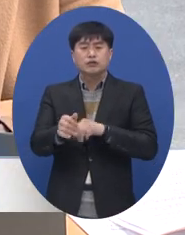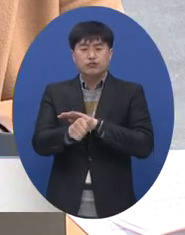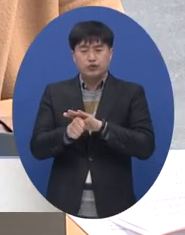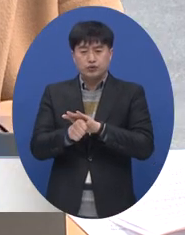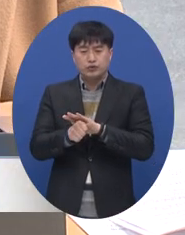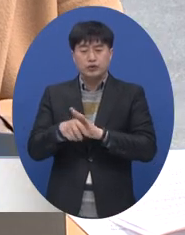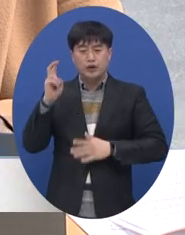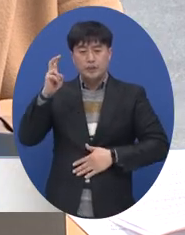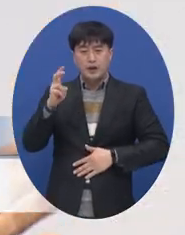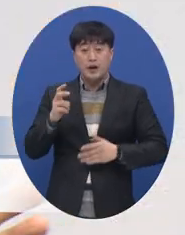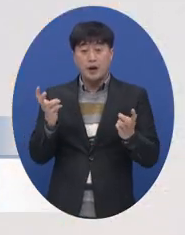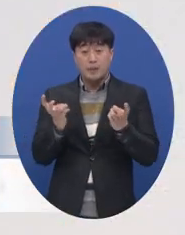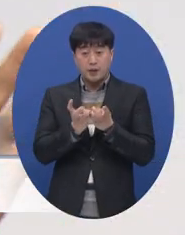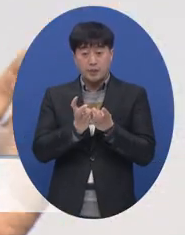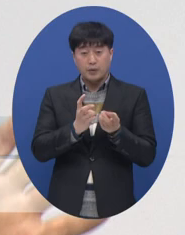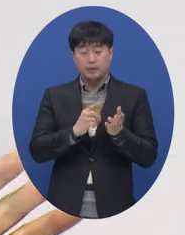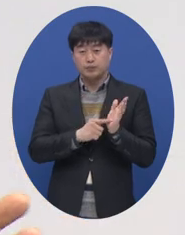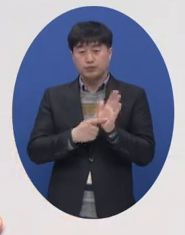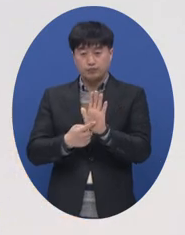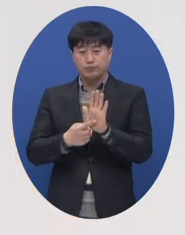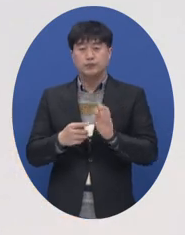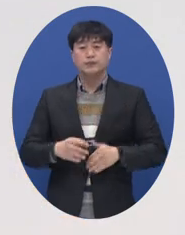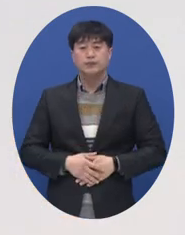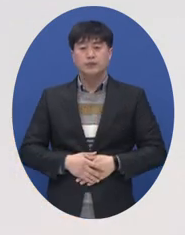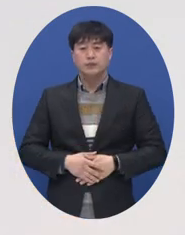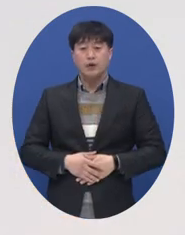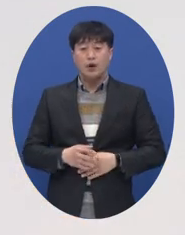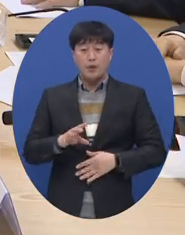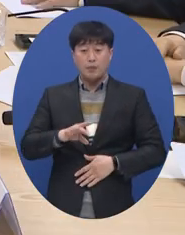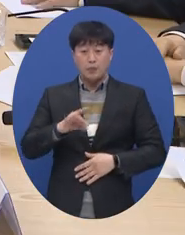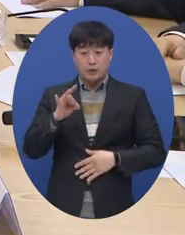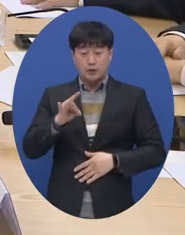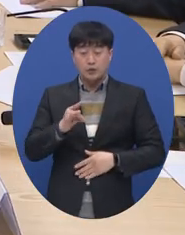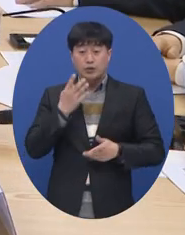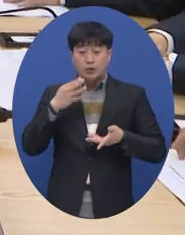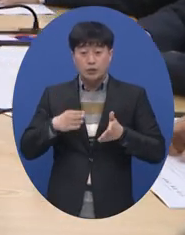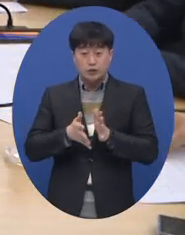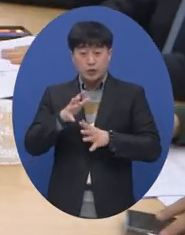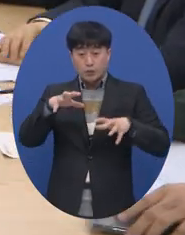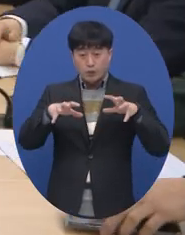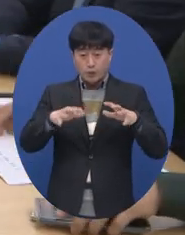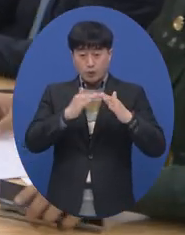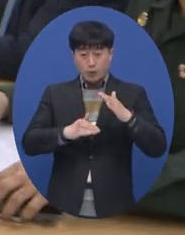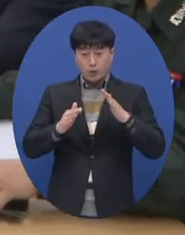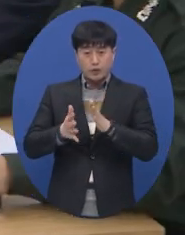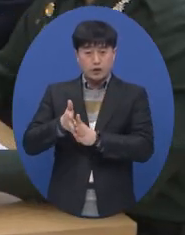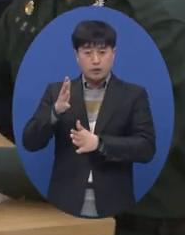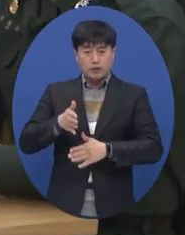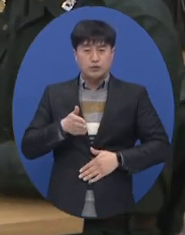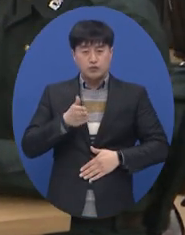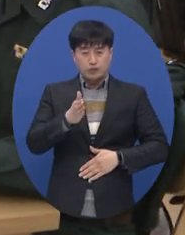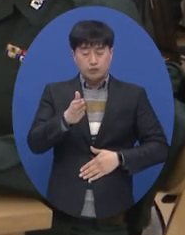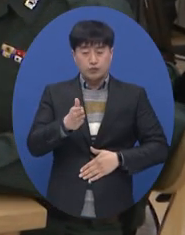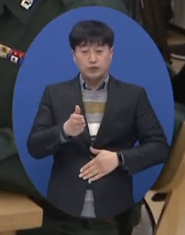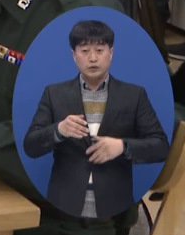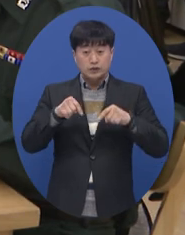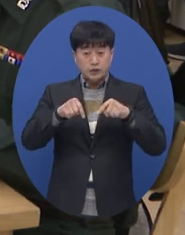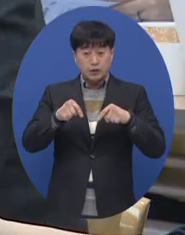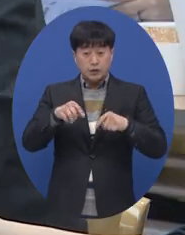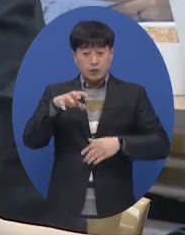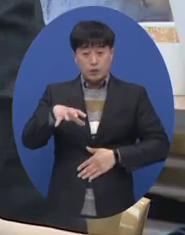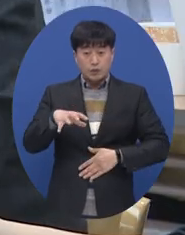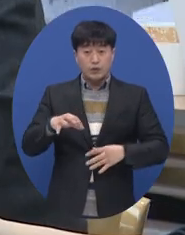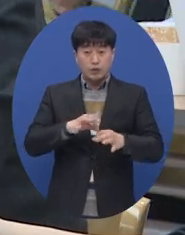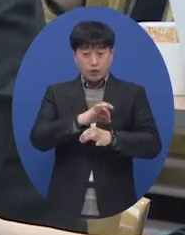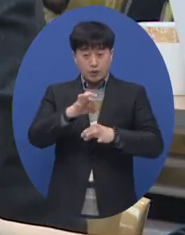위축이 예상되면서 대응 방안을 발표했습니다 우선 경도와 시군 도 공공기관 전문